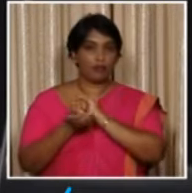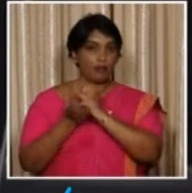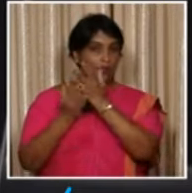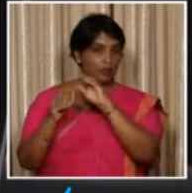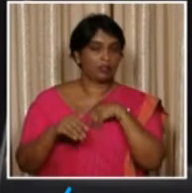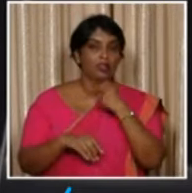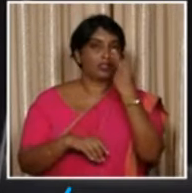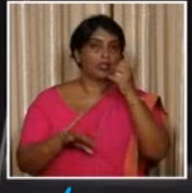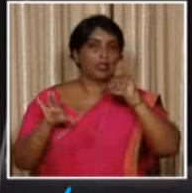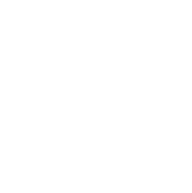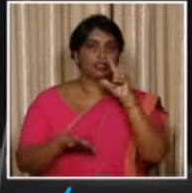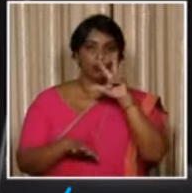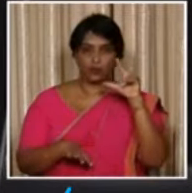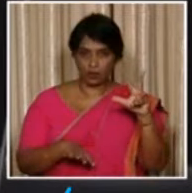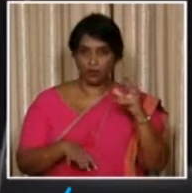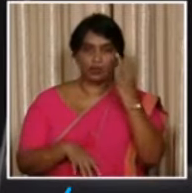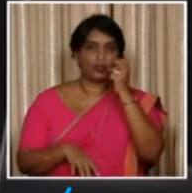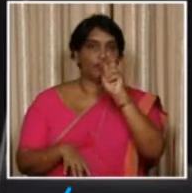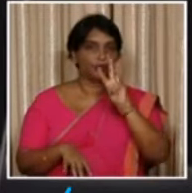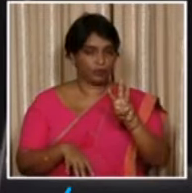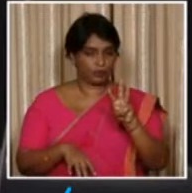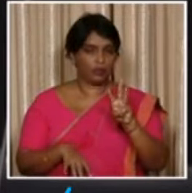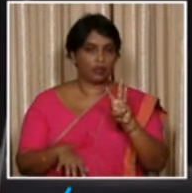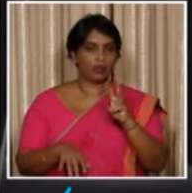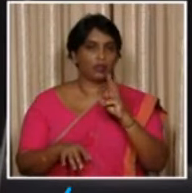ඕනේ 2,688ක්. 2023ට